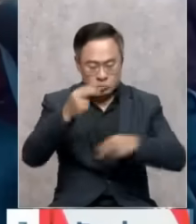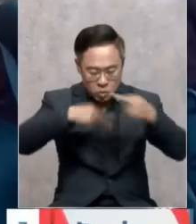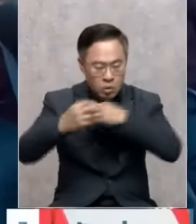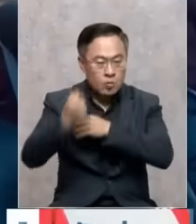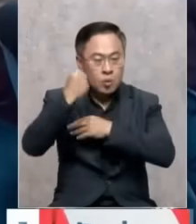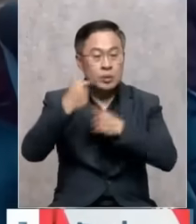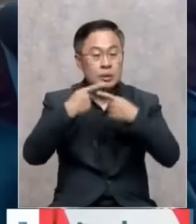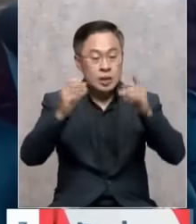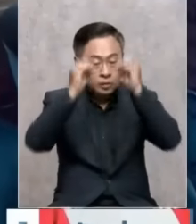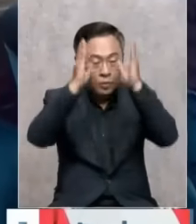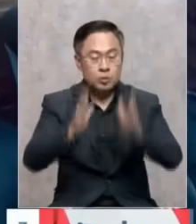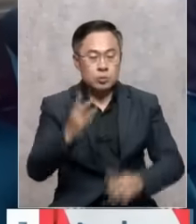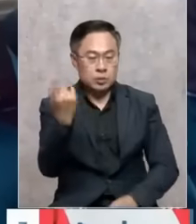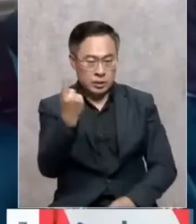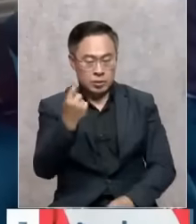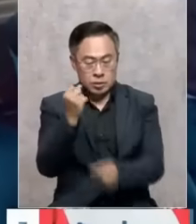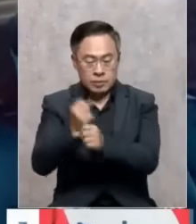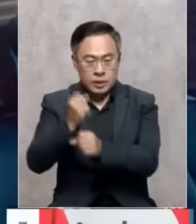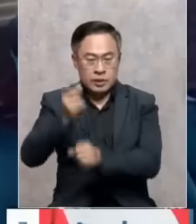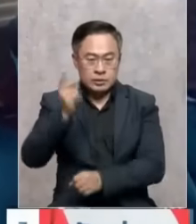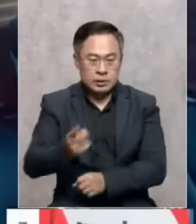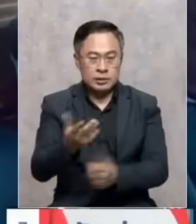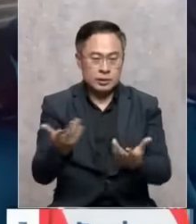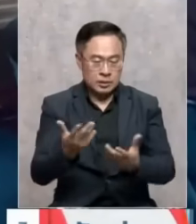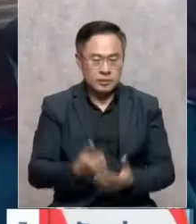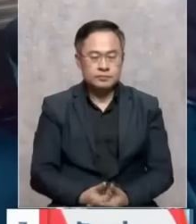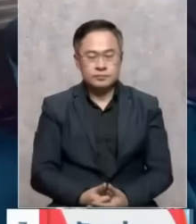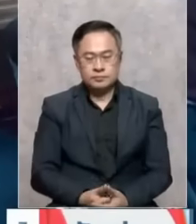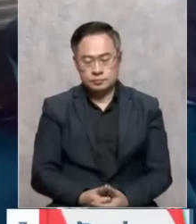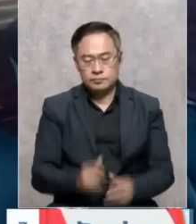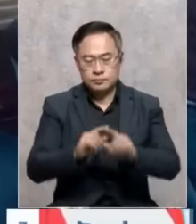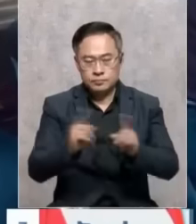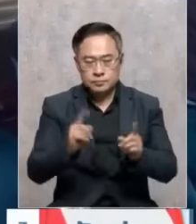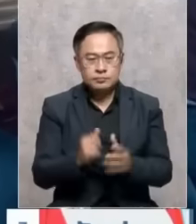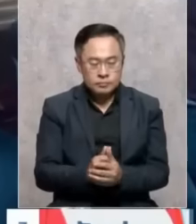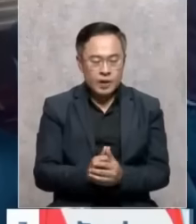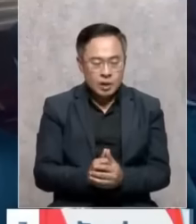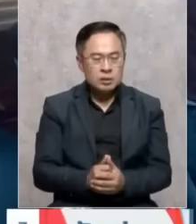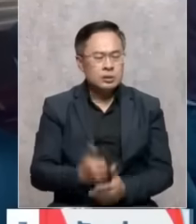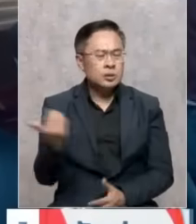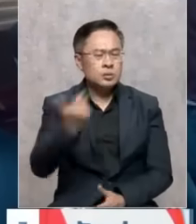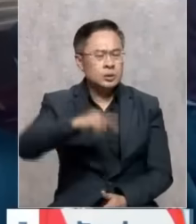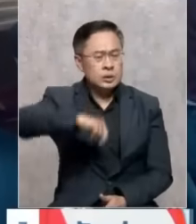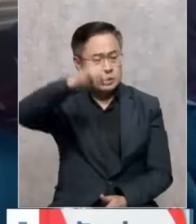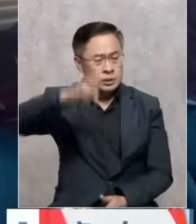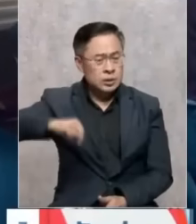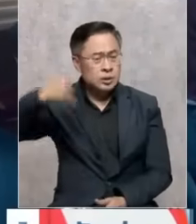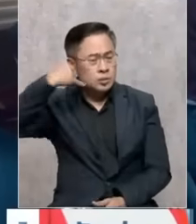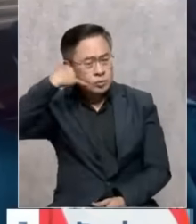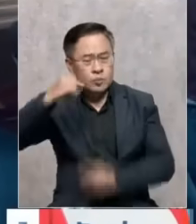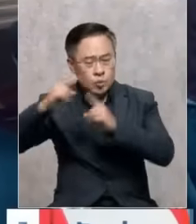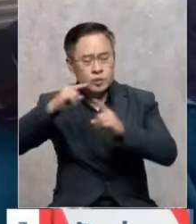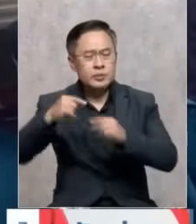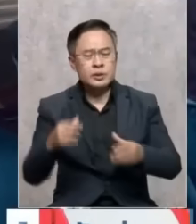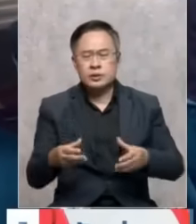เลยล่ะด้านความมั่นคงนะครับ ทางในช่องทีวีเราก็ขอความเห็นในหลายๆครั้งนะเป็นยังไงแบบไหนหรือรัฐบาลต้องมาแล้วต้